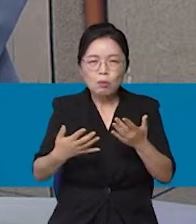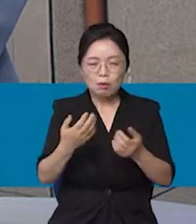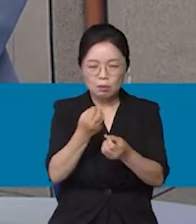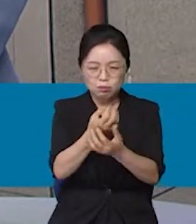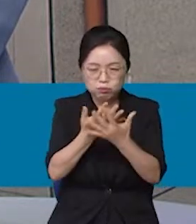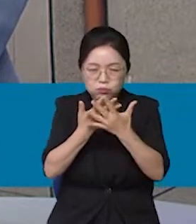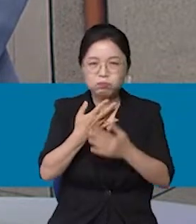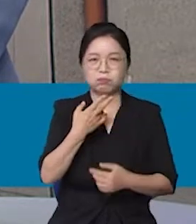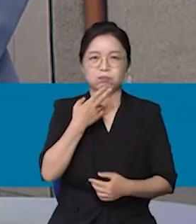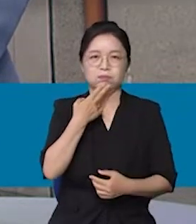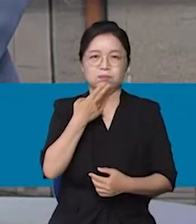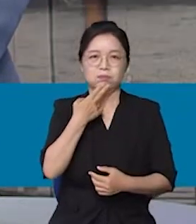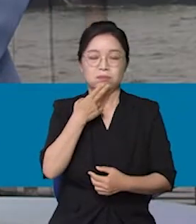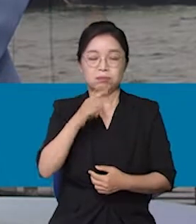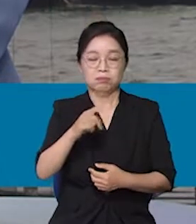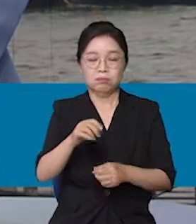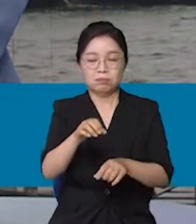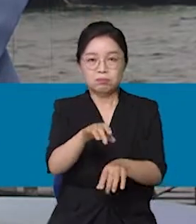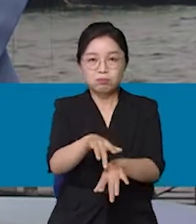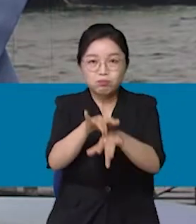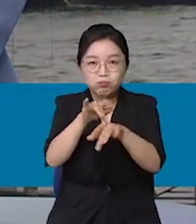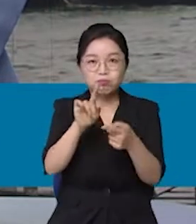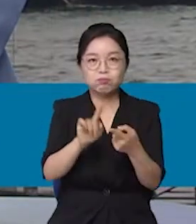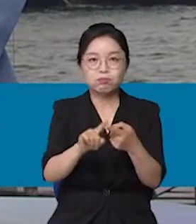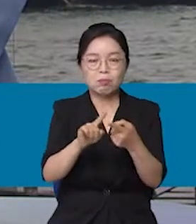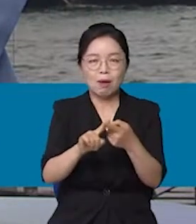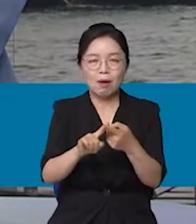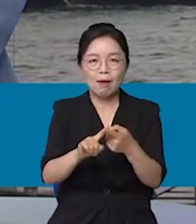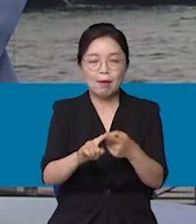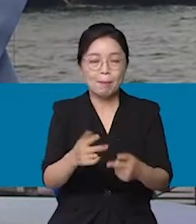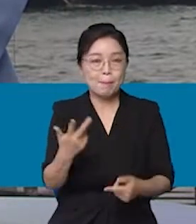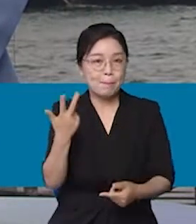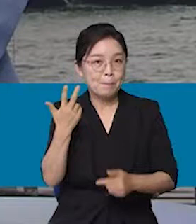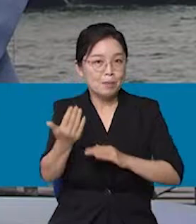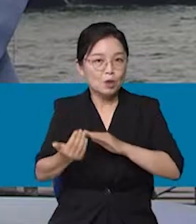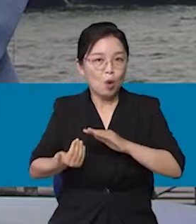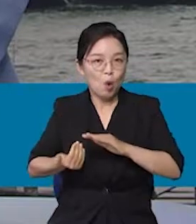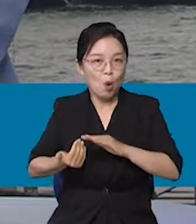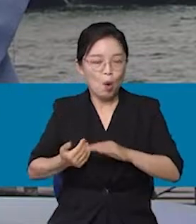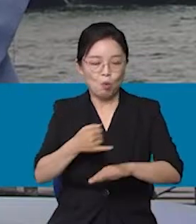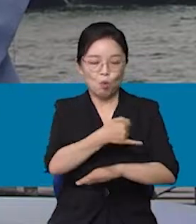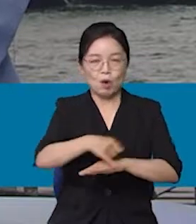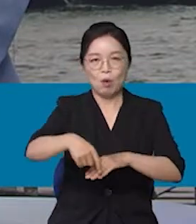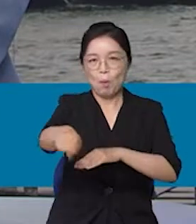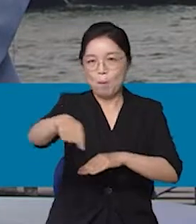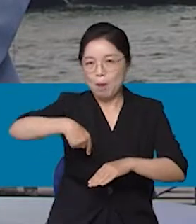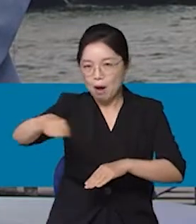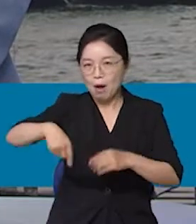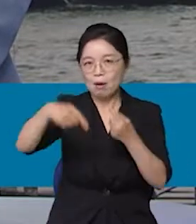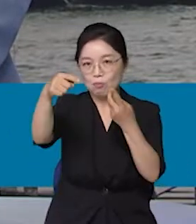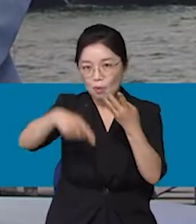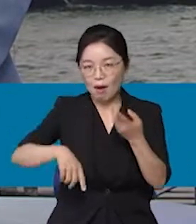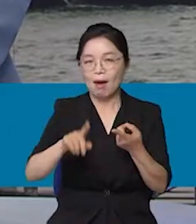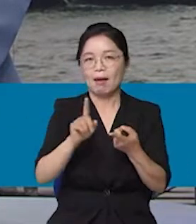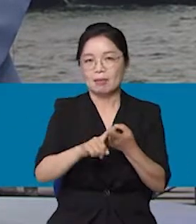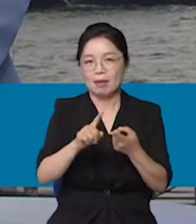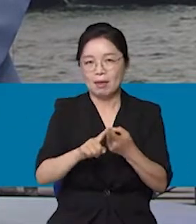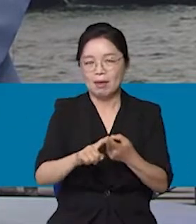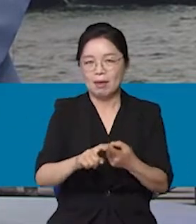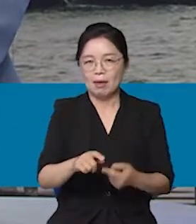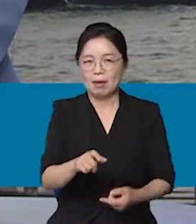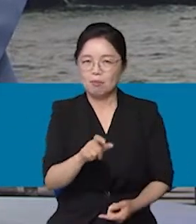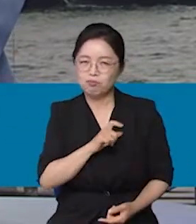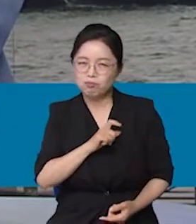있습니다. 이들 일가족이 실종 일주일 전부터 완도를 수차례 오간 사실도 확인되면서 실종 경위에 대한